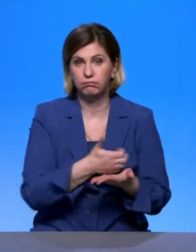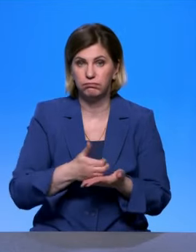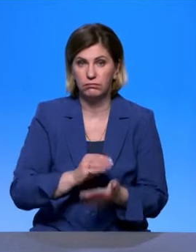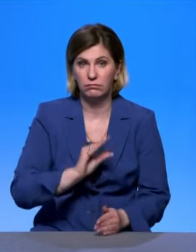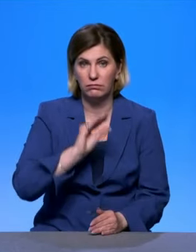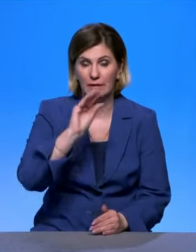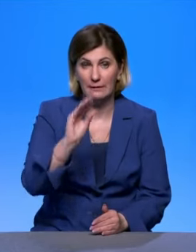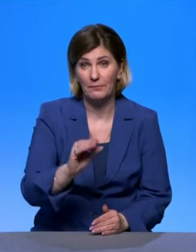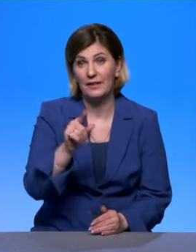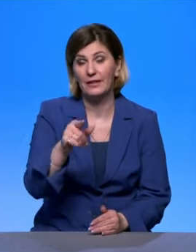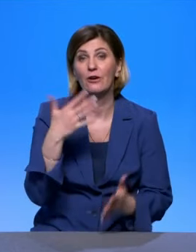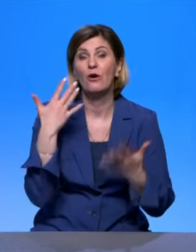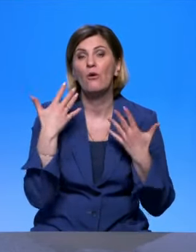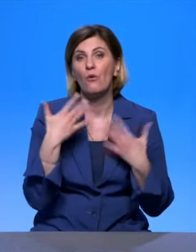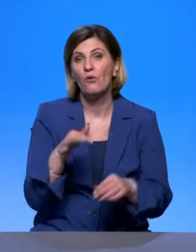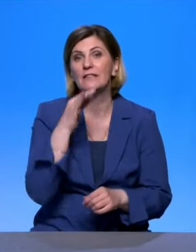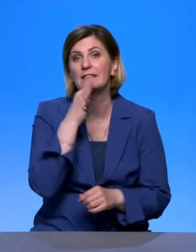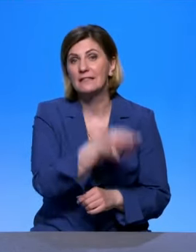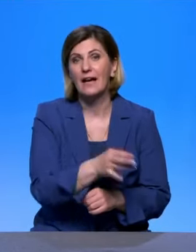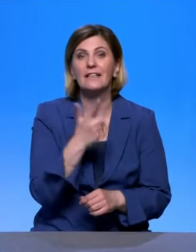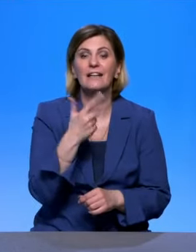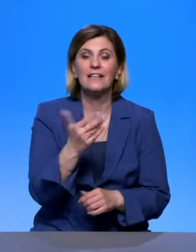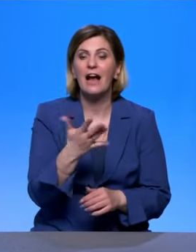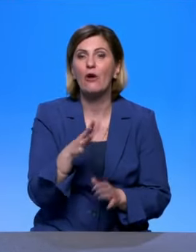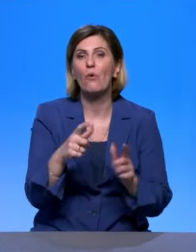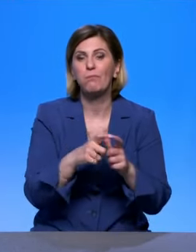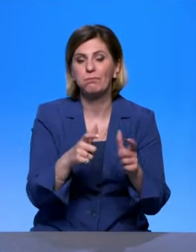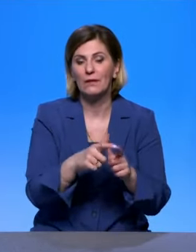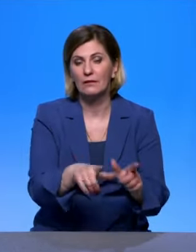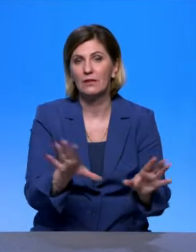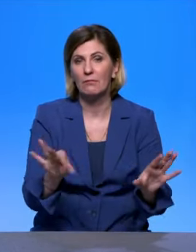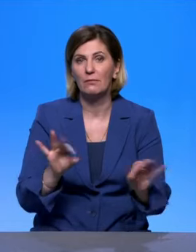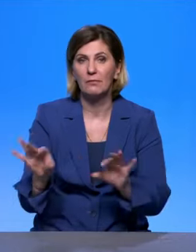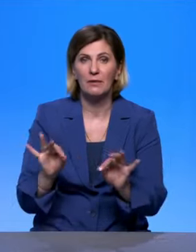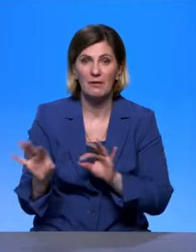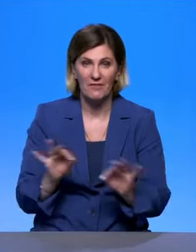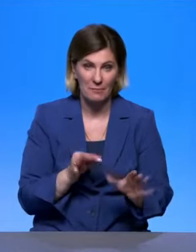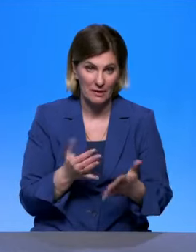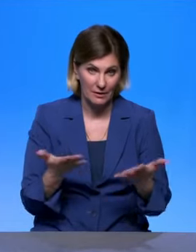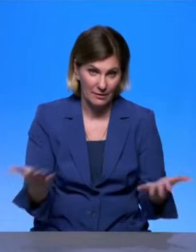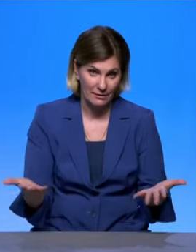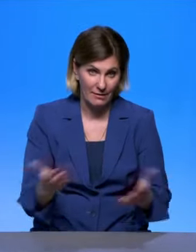он сказал, где какой билет будет лежать. Ну, правда, мой билет перепутали в результате.